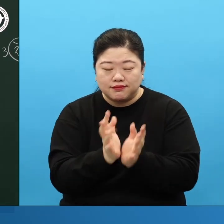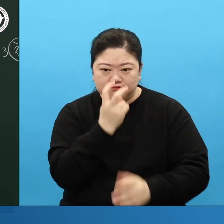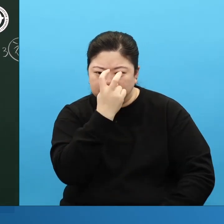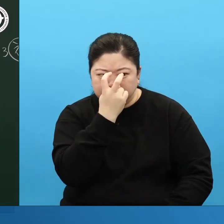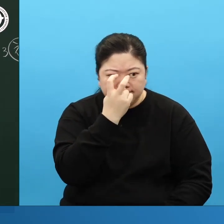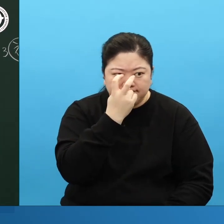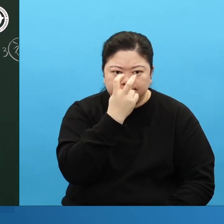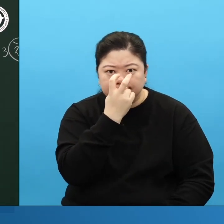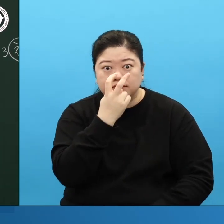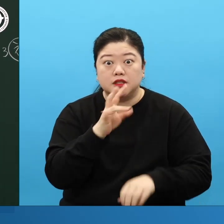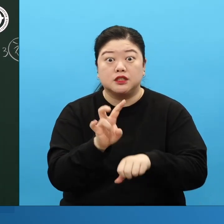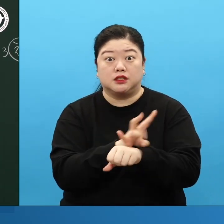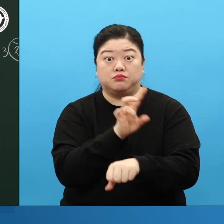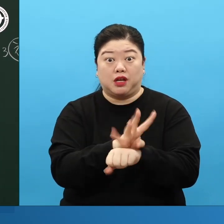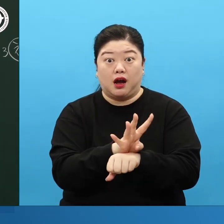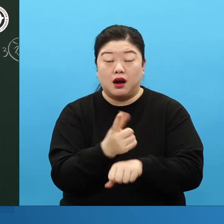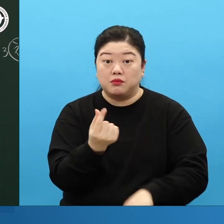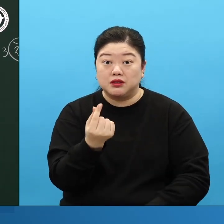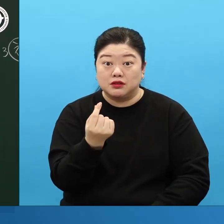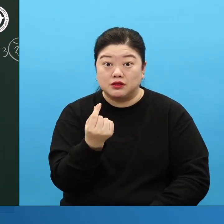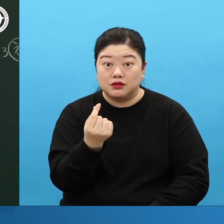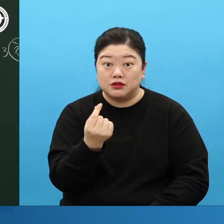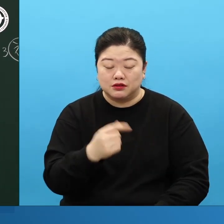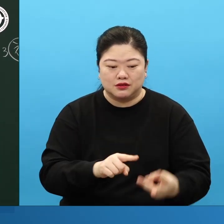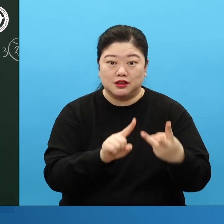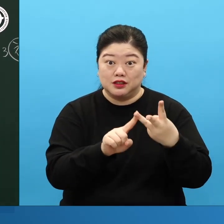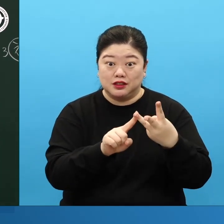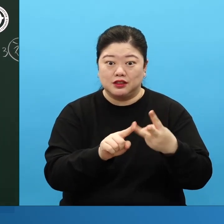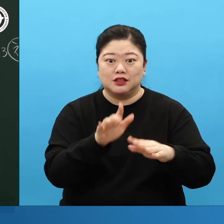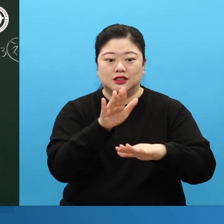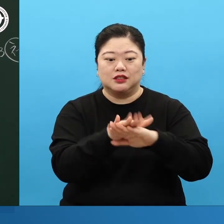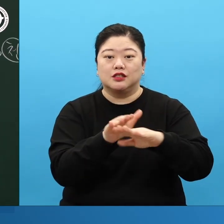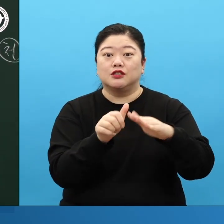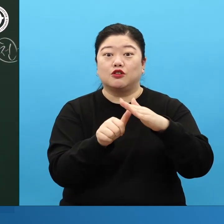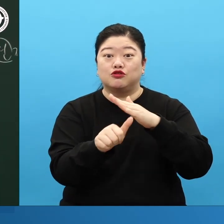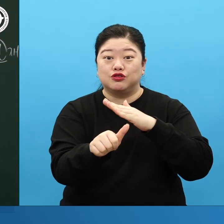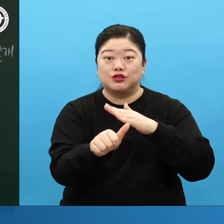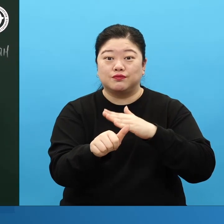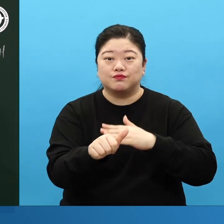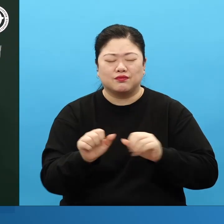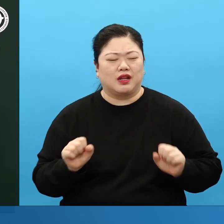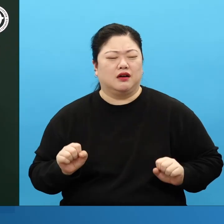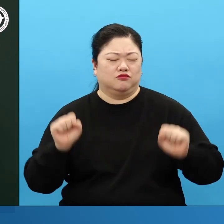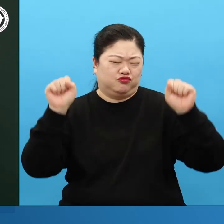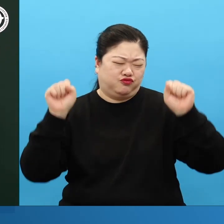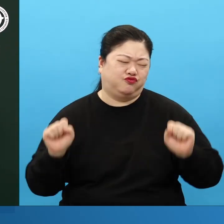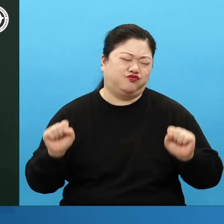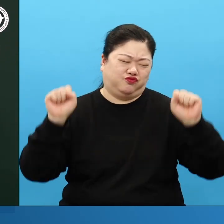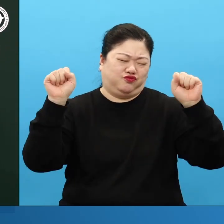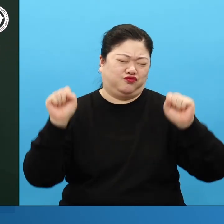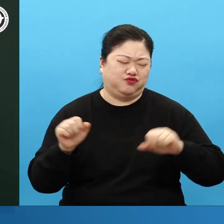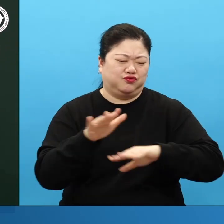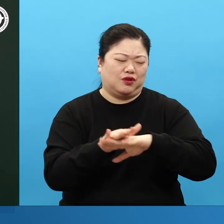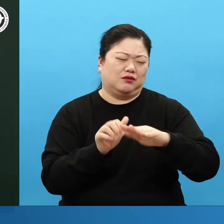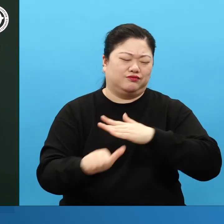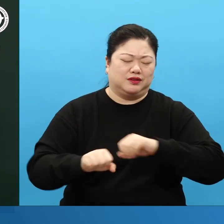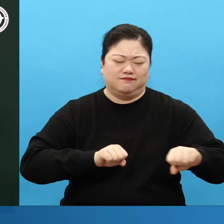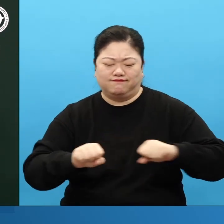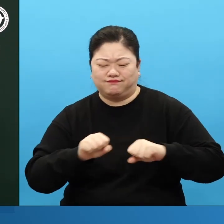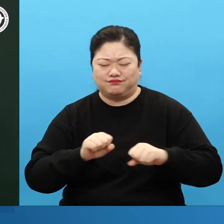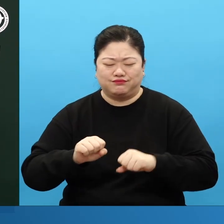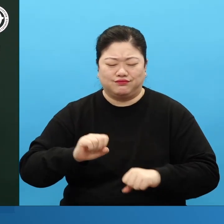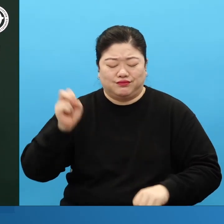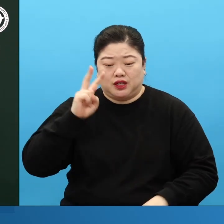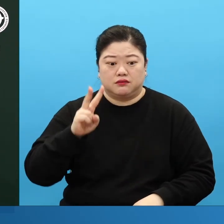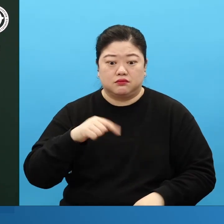durmiendo siempre. Tiene que estar centrado las 24 horas. 경기하는 자. 가다가 아틀레타. 막 콜라 한잔 마시자. 이런 거 없어요. Ah, me voy a tomar una Coca-Cola. No, tiene